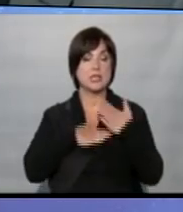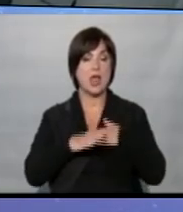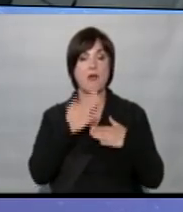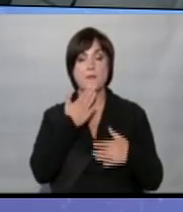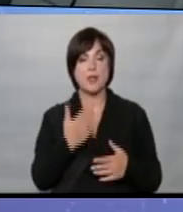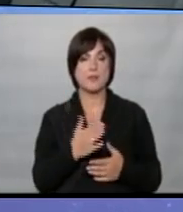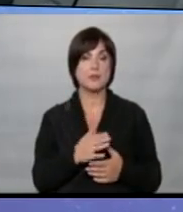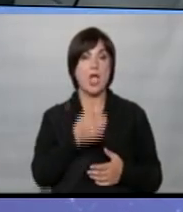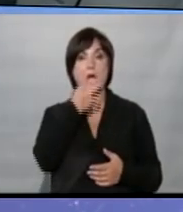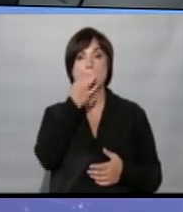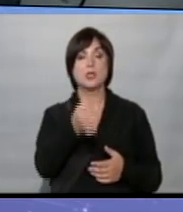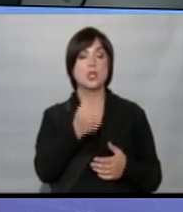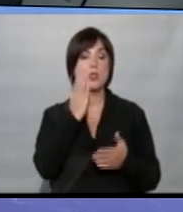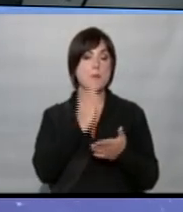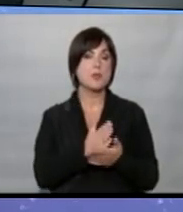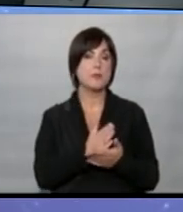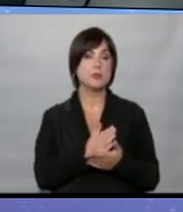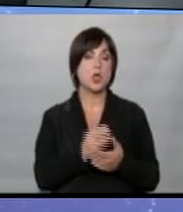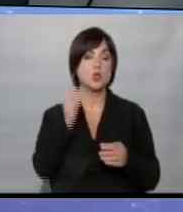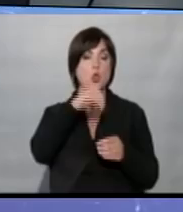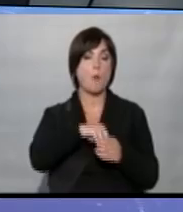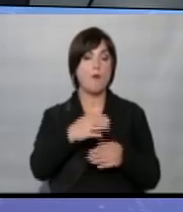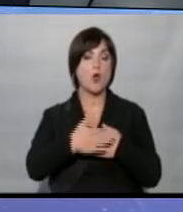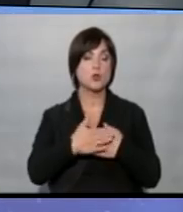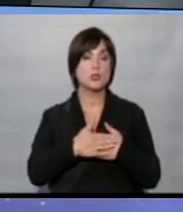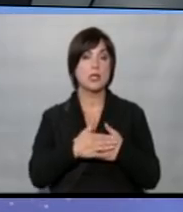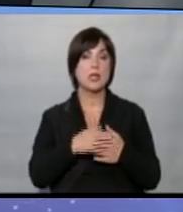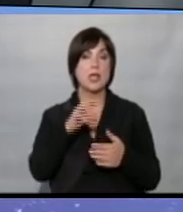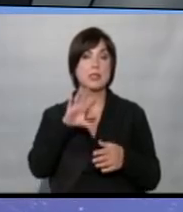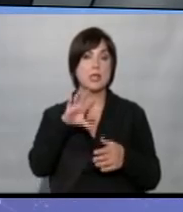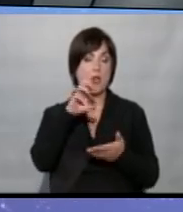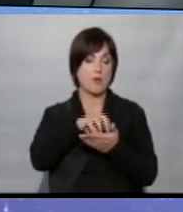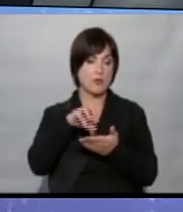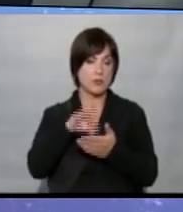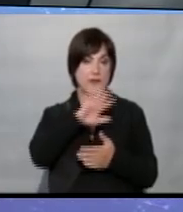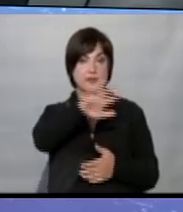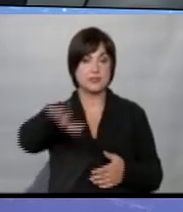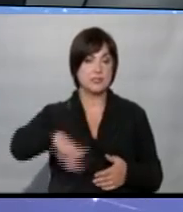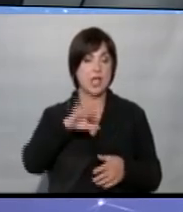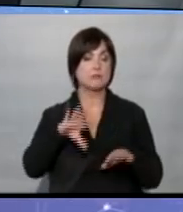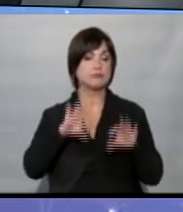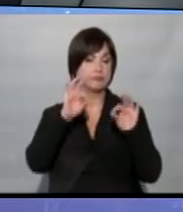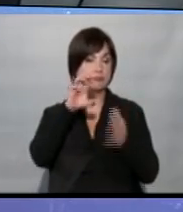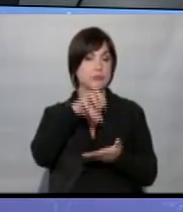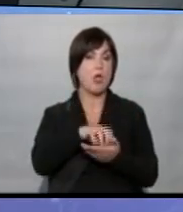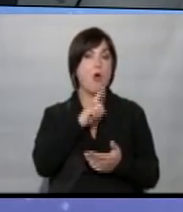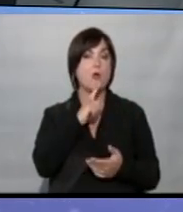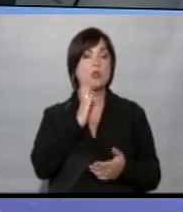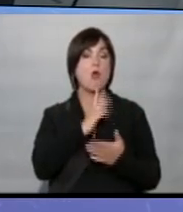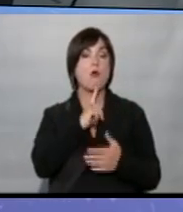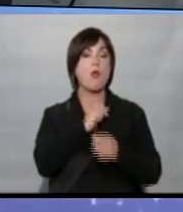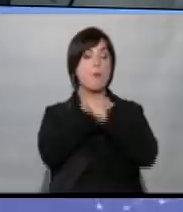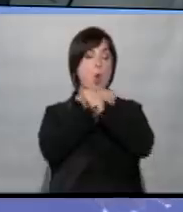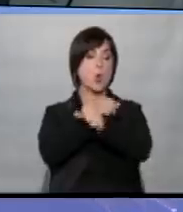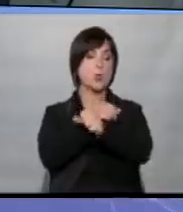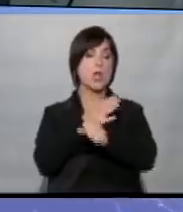ве. Прашањето ми беше дополнително во однос на тоа дека алоциравме, и поготово и вие сите алоциравте, дека оние што